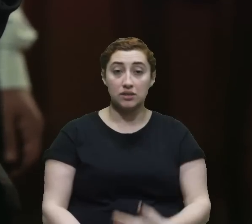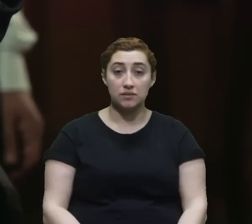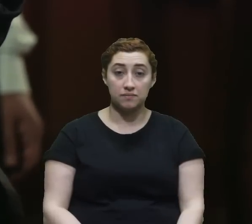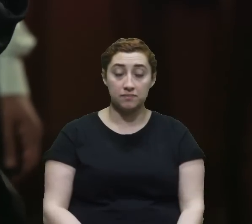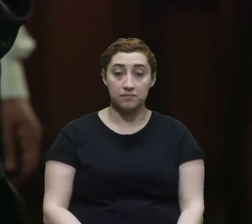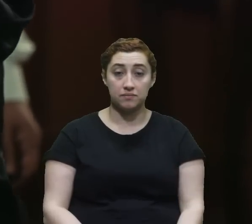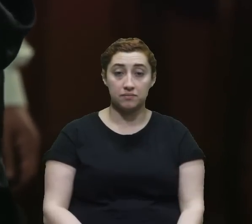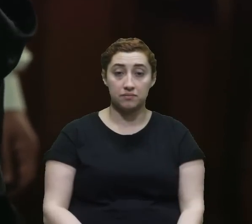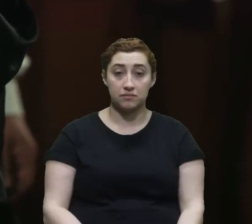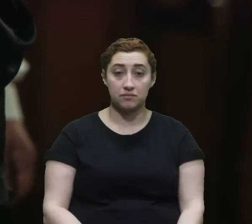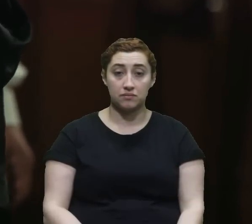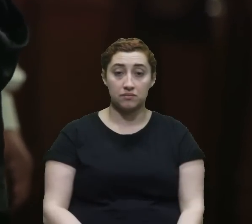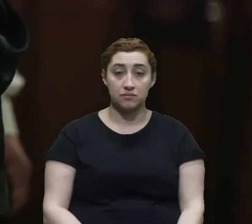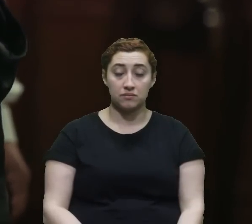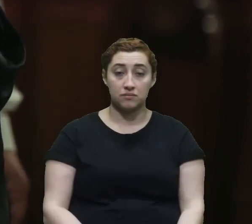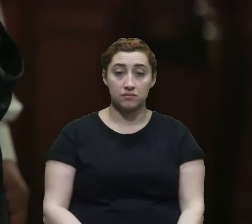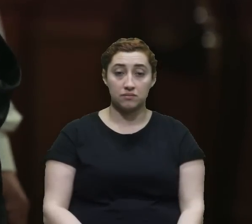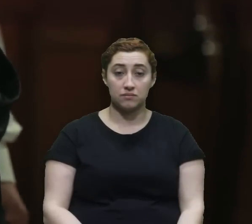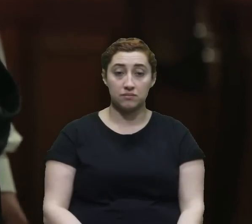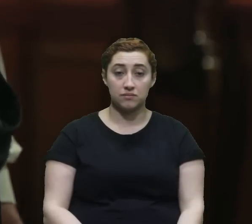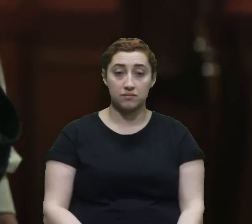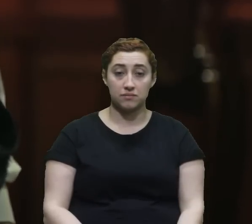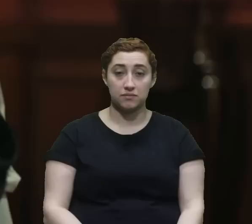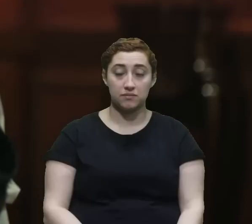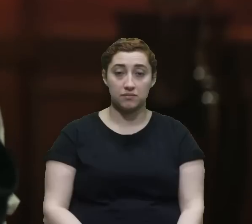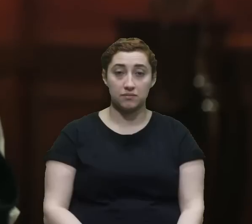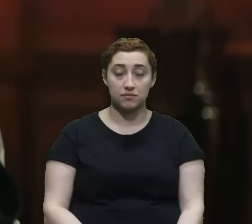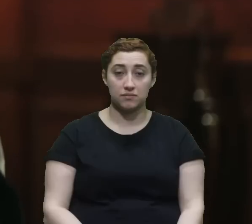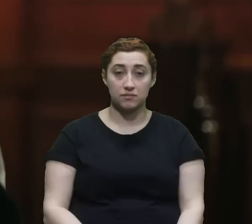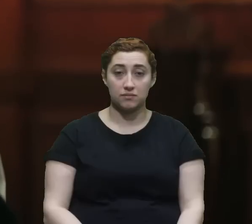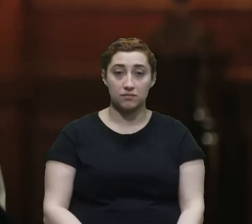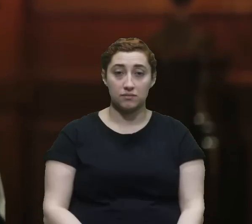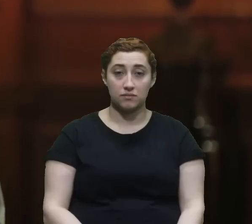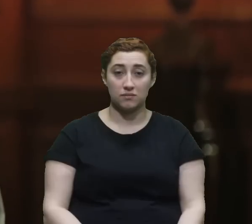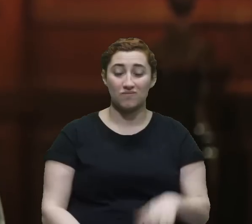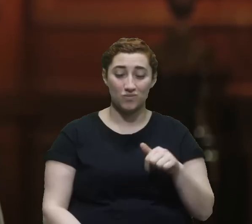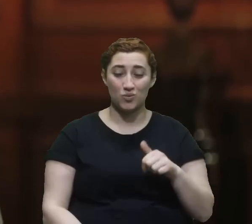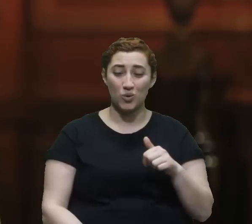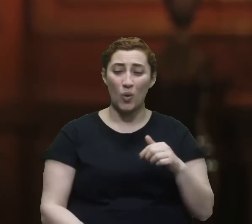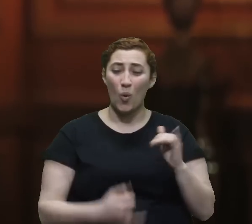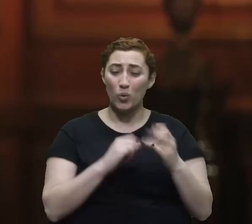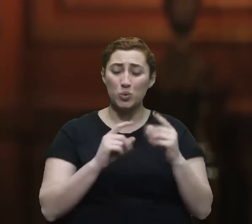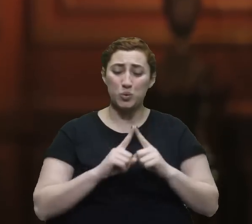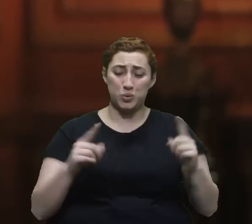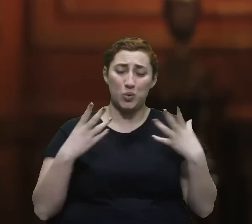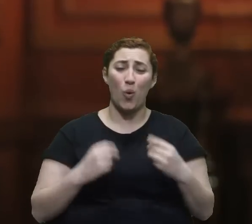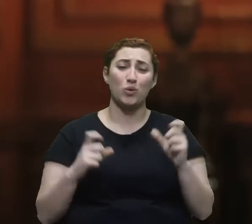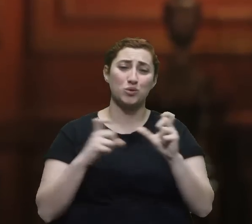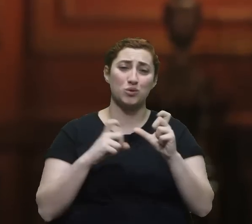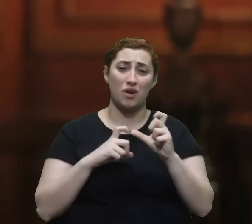çuvalın üzerinden hançeri Süreyya'nın boynuna doğru kaydırdı. Bu tatsız oyun çok uzadı